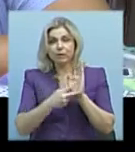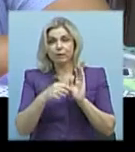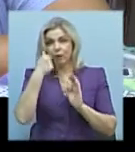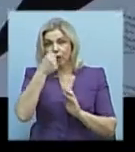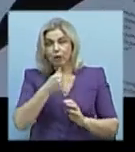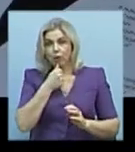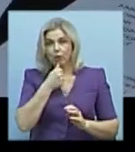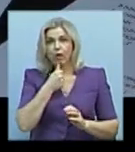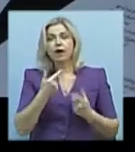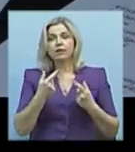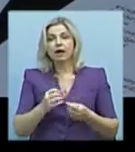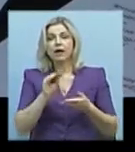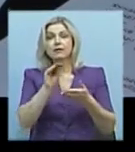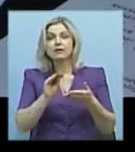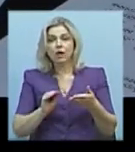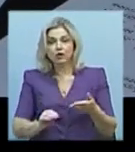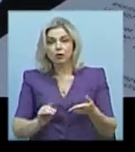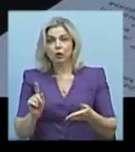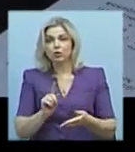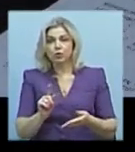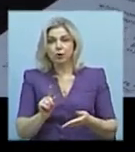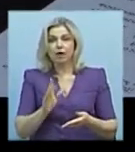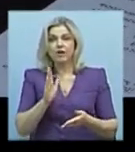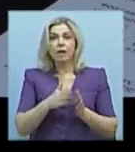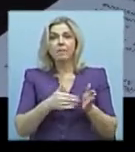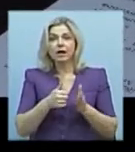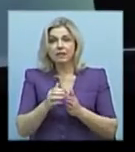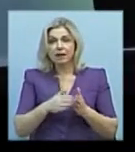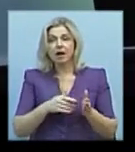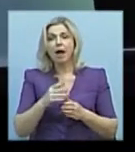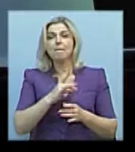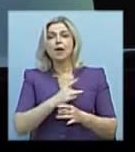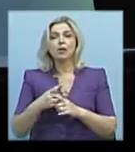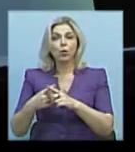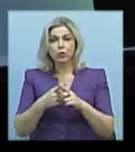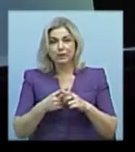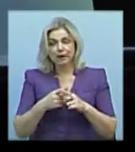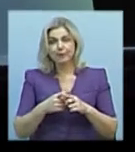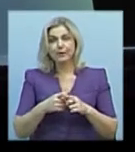23.08.2018 року, де зазначено, що в маслі важкове білоруське